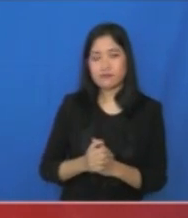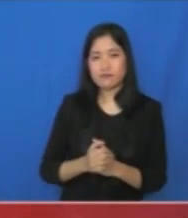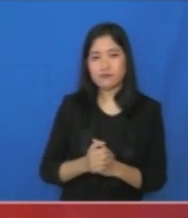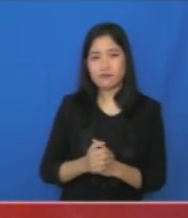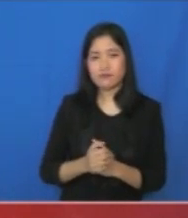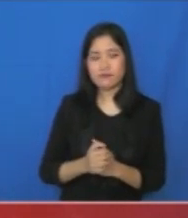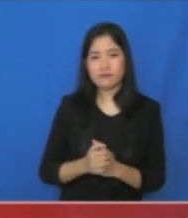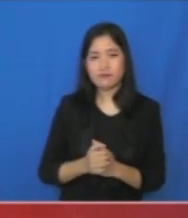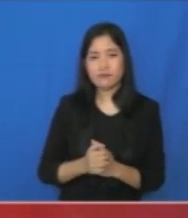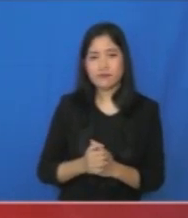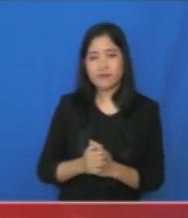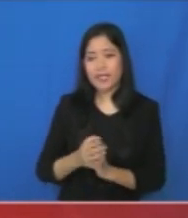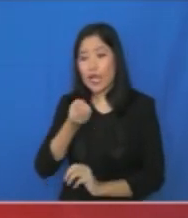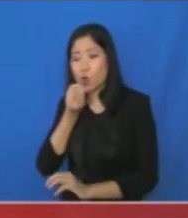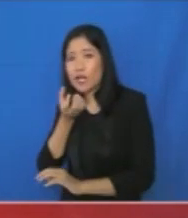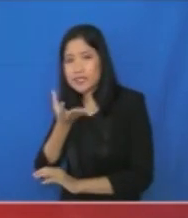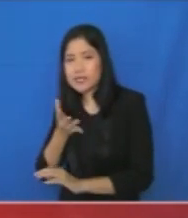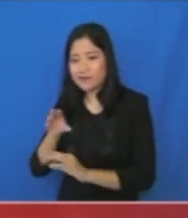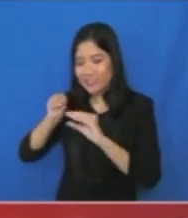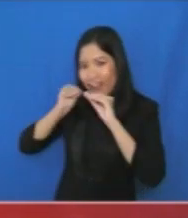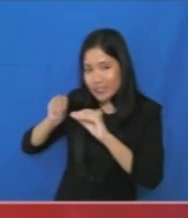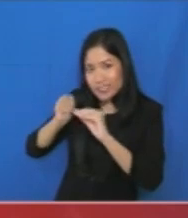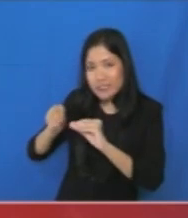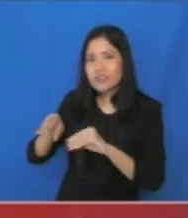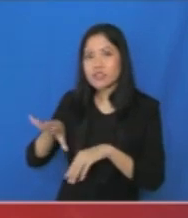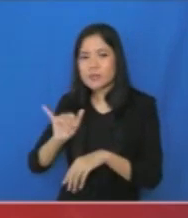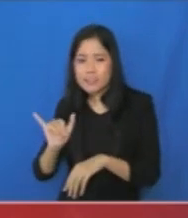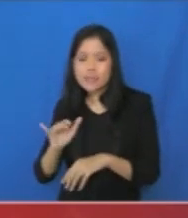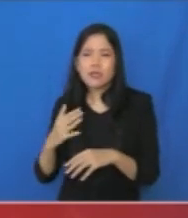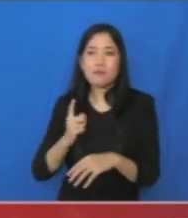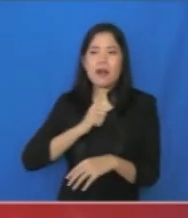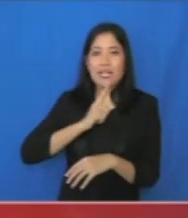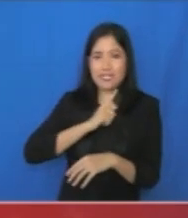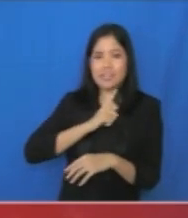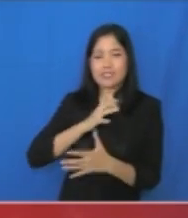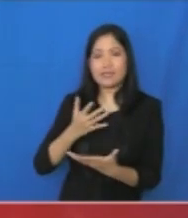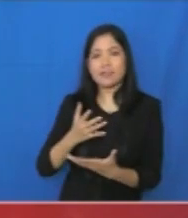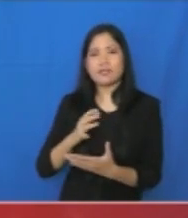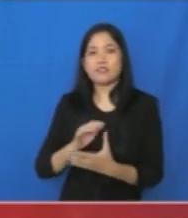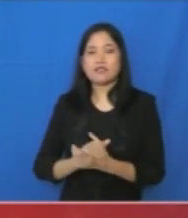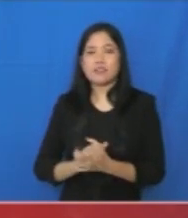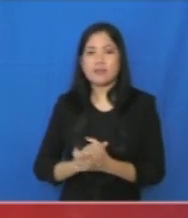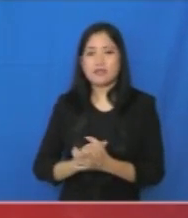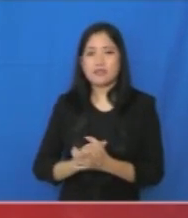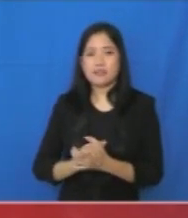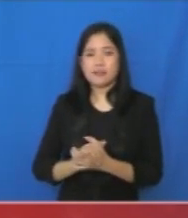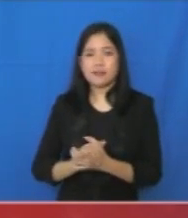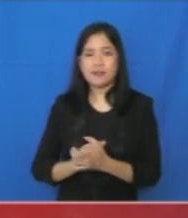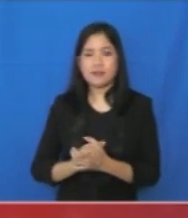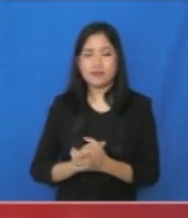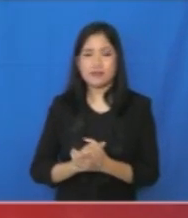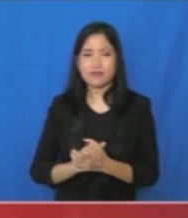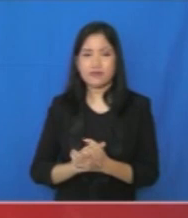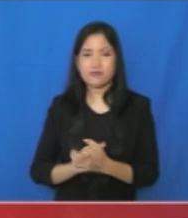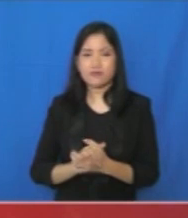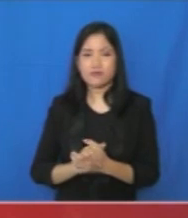dan menyiapkan secara mandiri pada sebagian